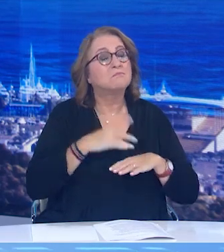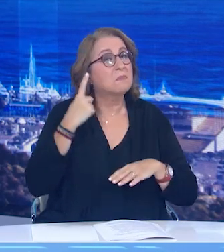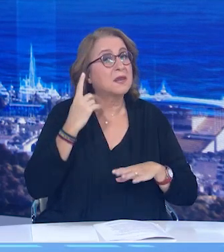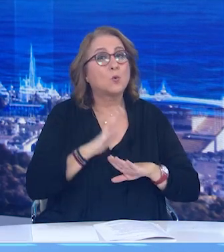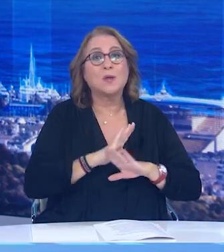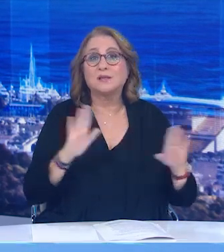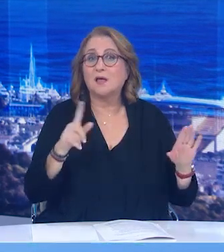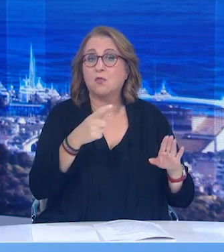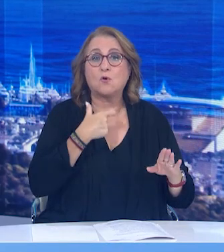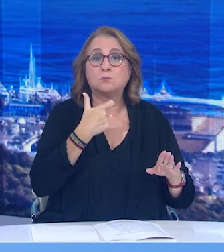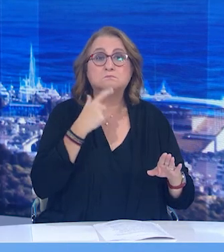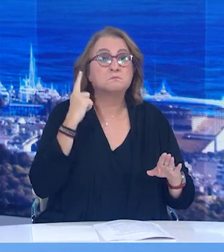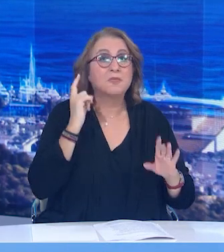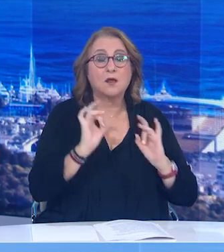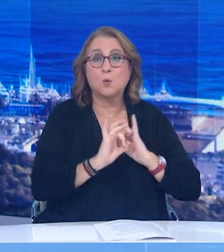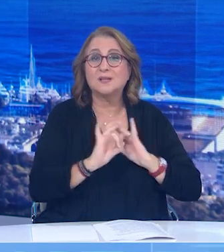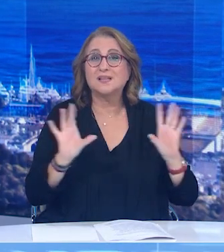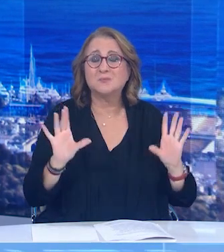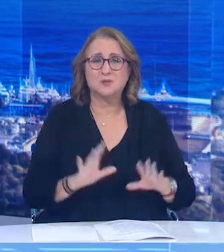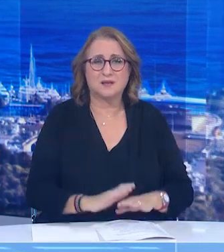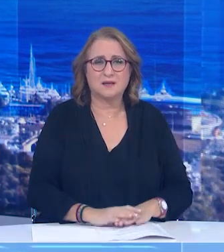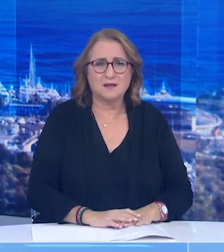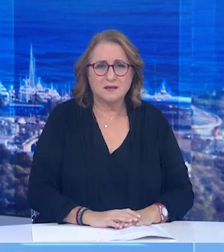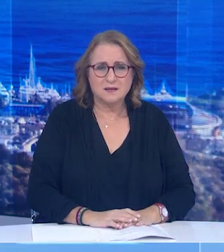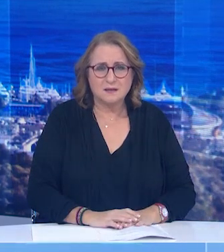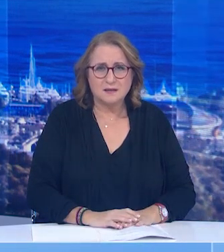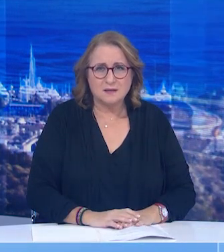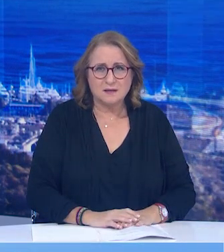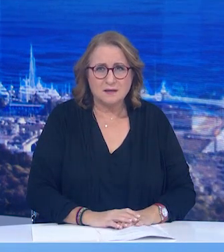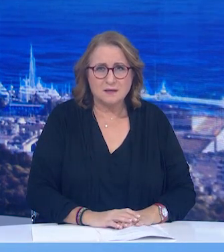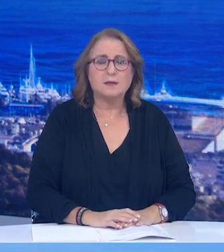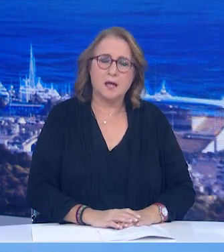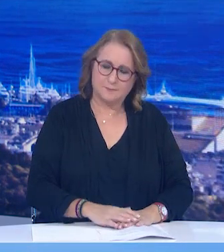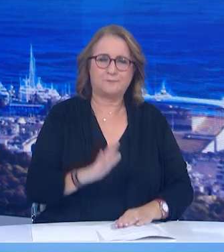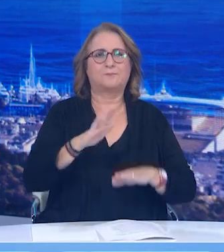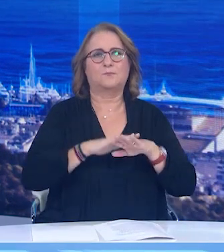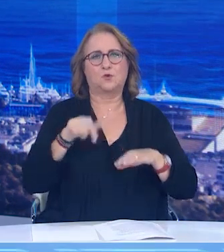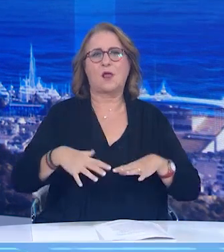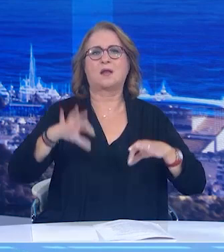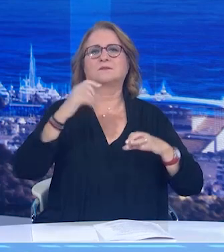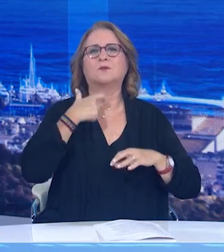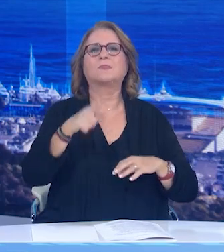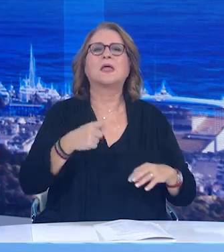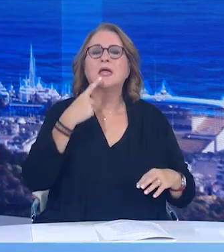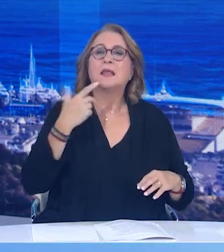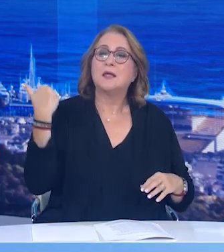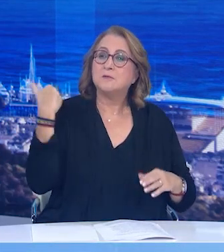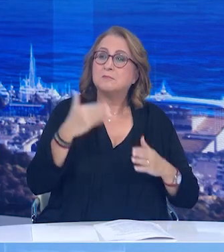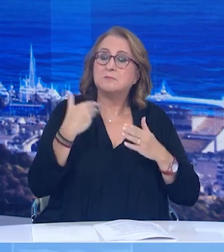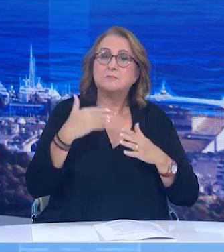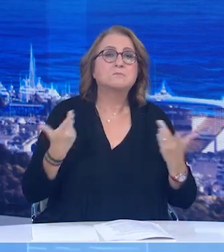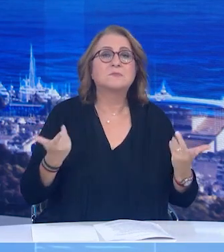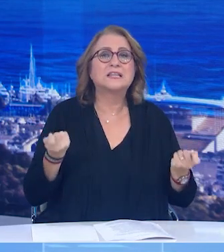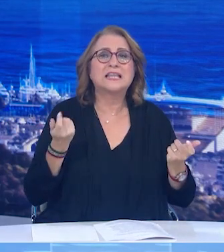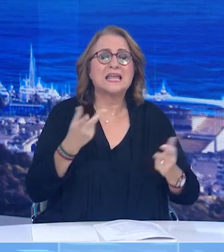Σχολής Αθηνών για την νοσηλεία ασθενών μη COVID και τη διαχείριση τέλος πάντων των πανεπιστημιακών κλινικών